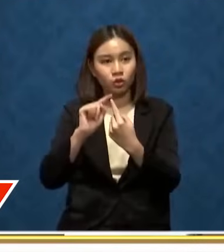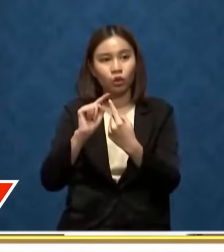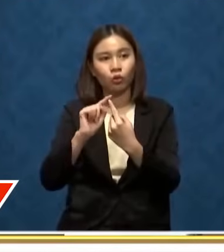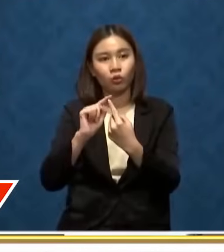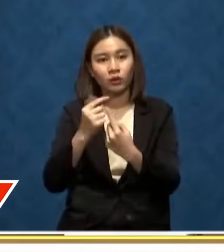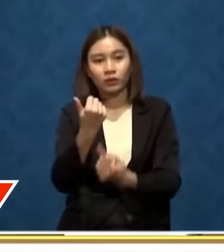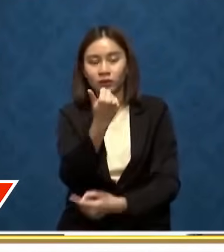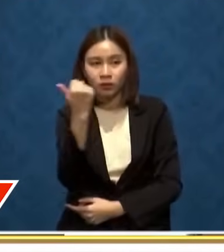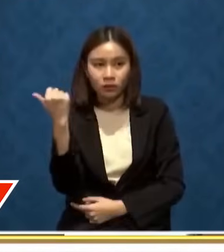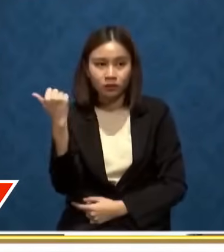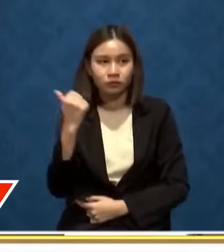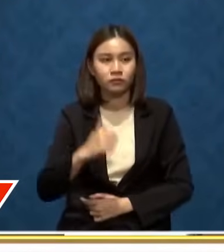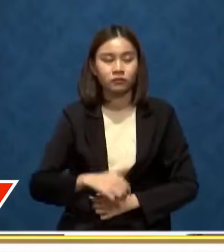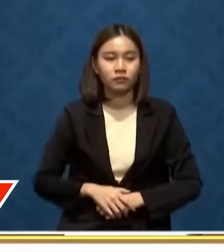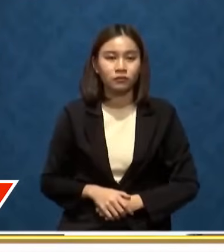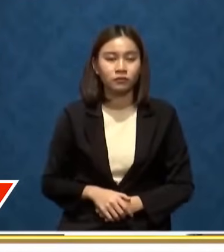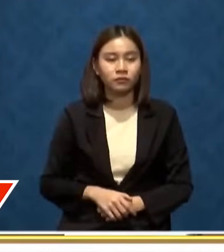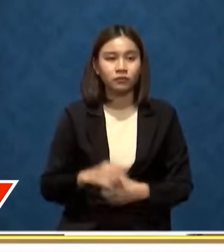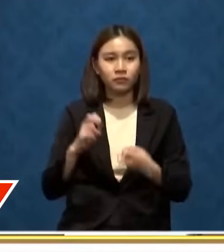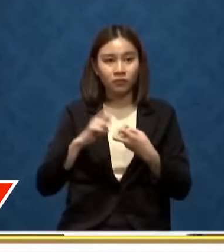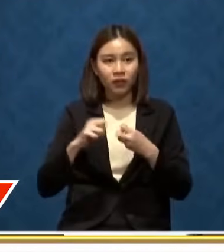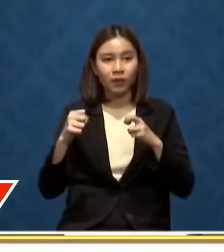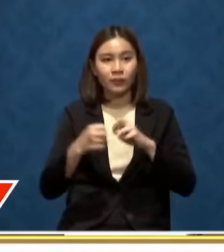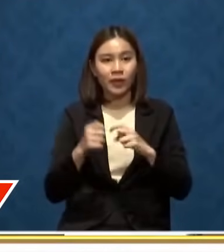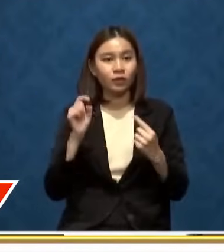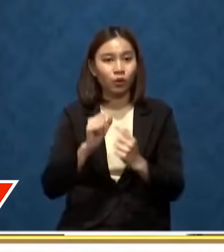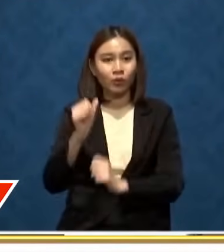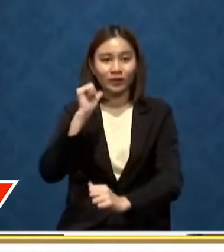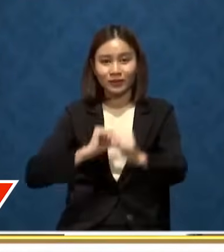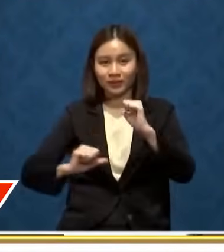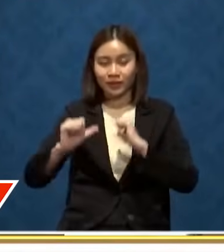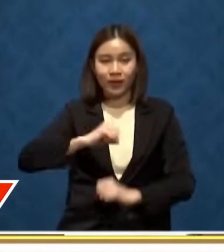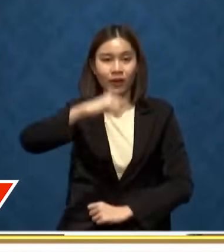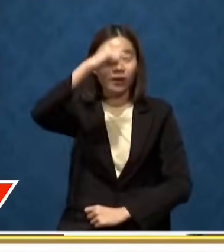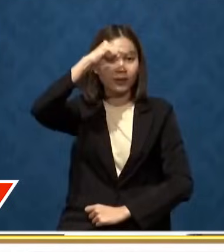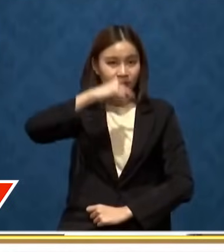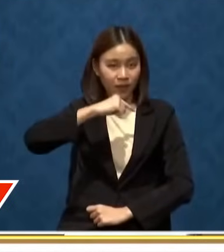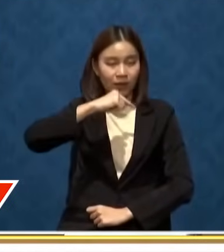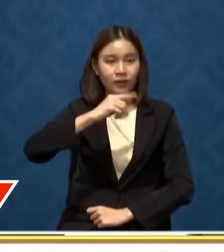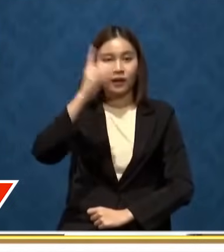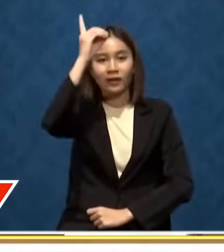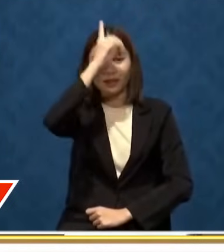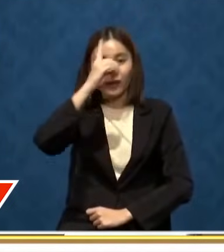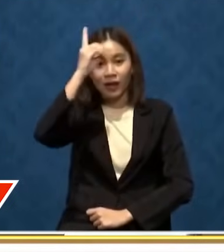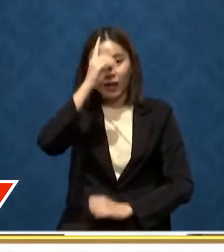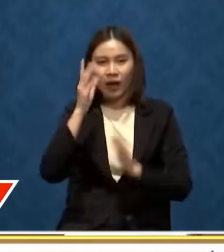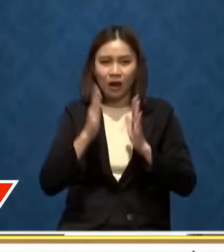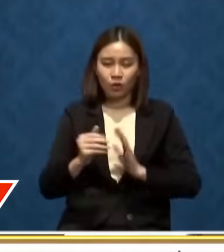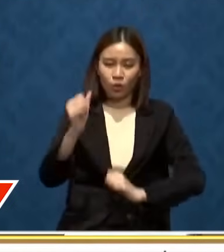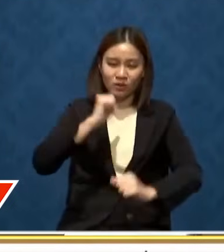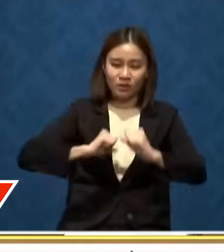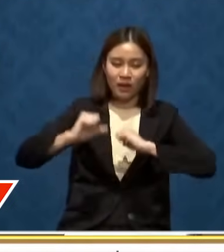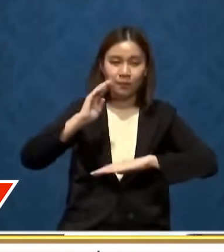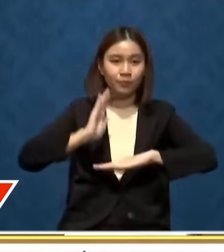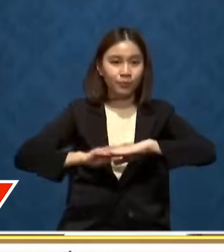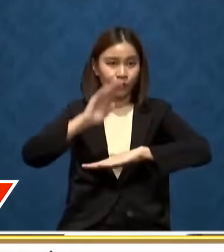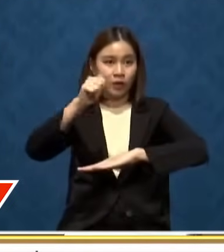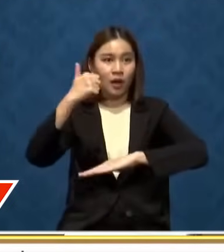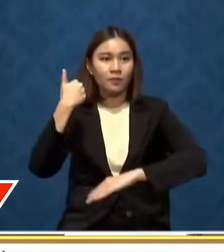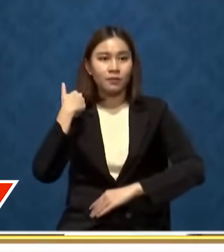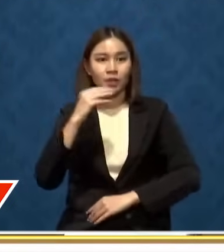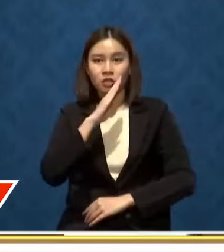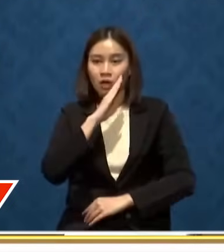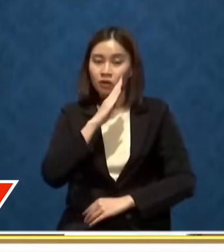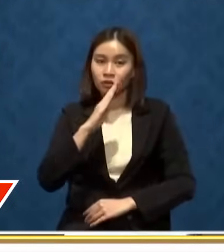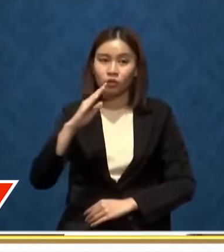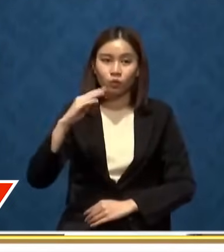างกันปัญหาของวงการบันเทิงไทยนะคะดารานักแสดงของเราที่มีความสามารถเมื่อเติบ